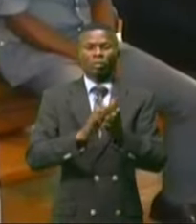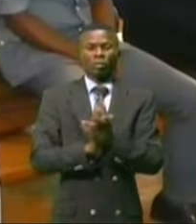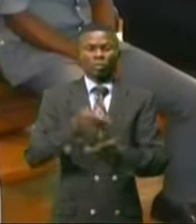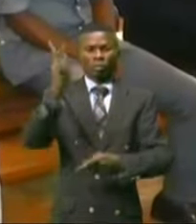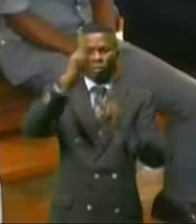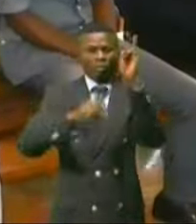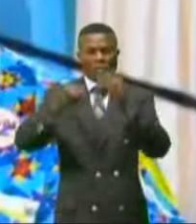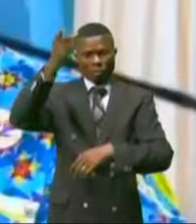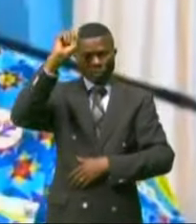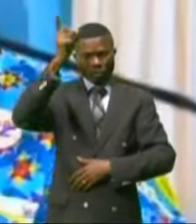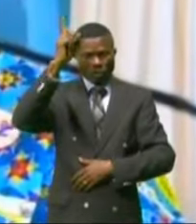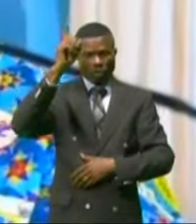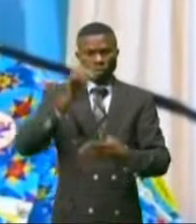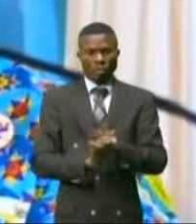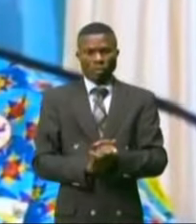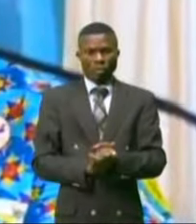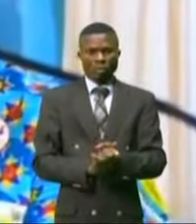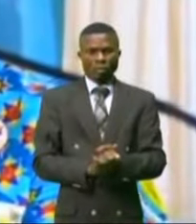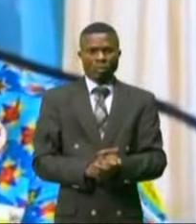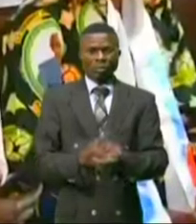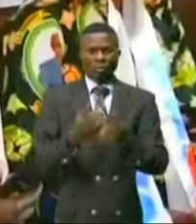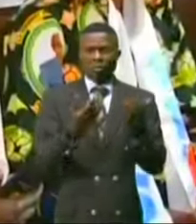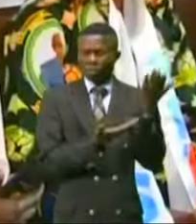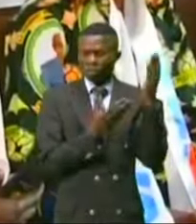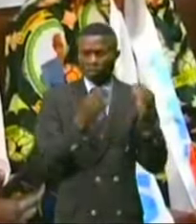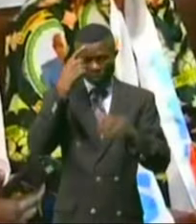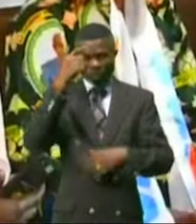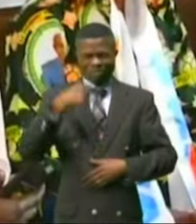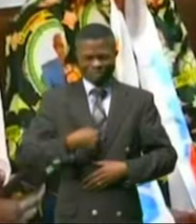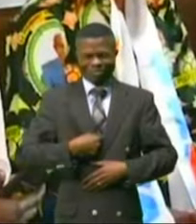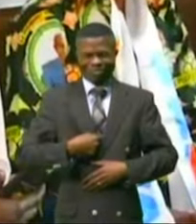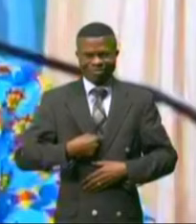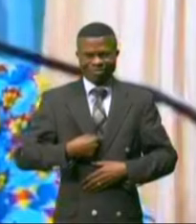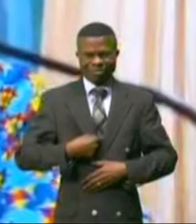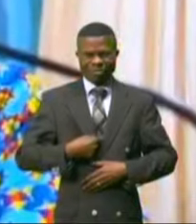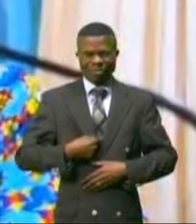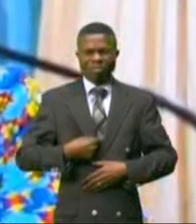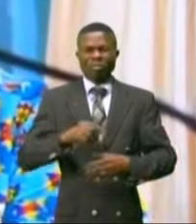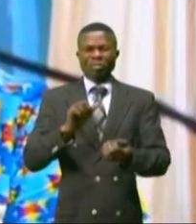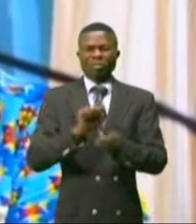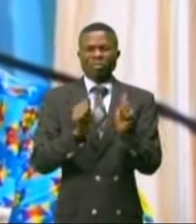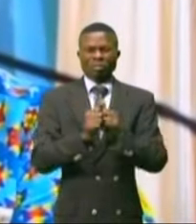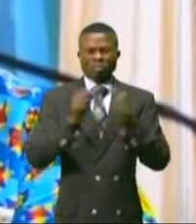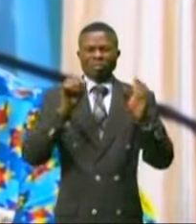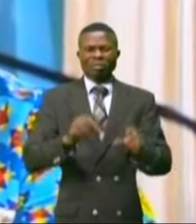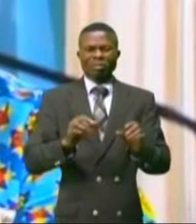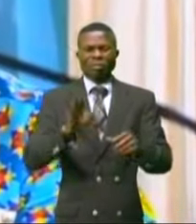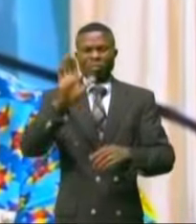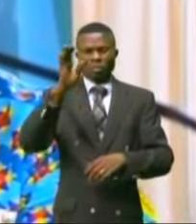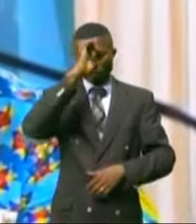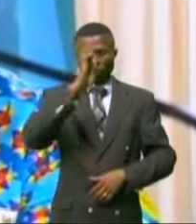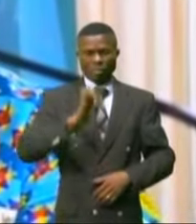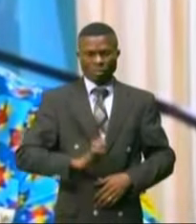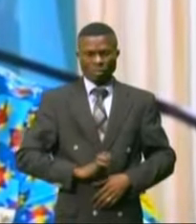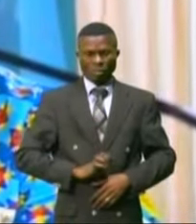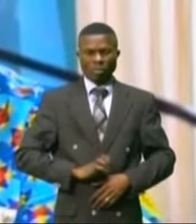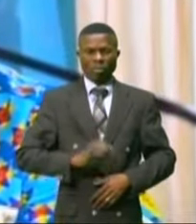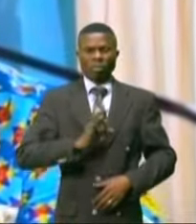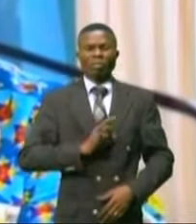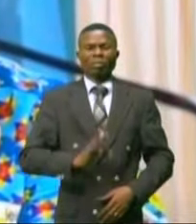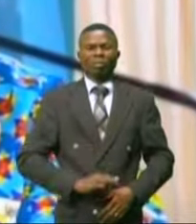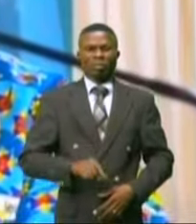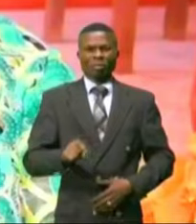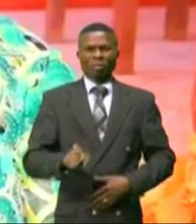Le peuple est d'abord ». Il me paraît impérieux de rendre un vibrant hommage à son excellence Félix Antoine